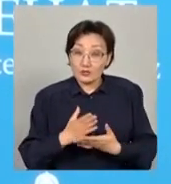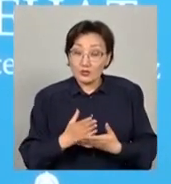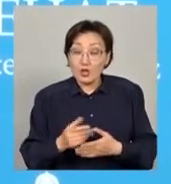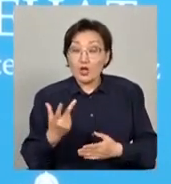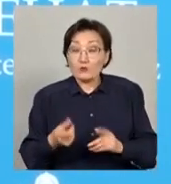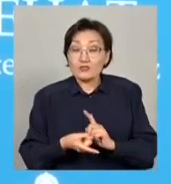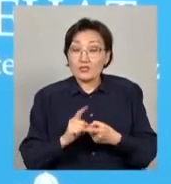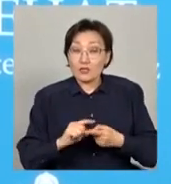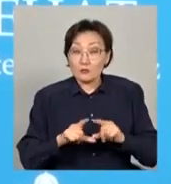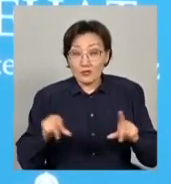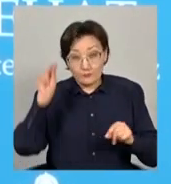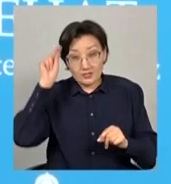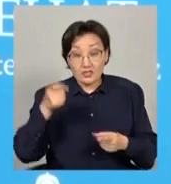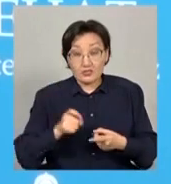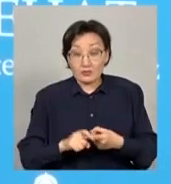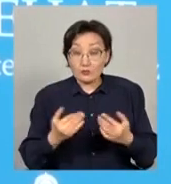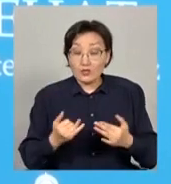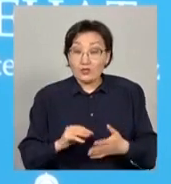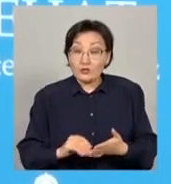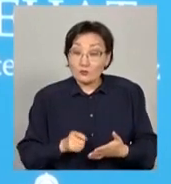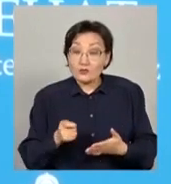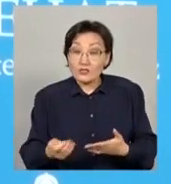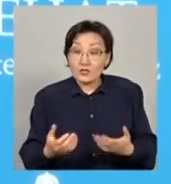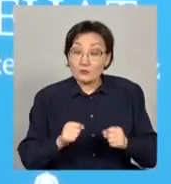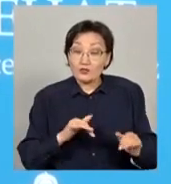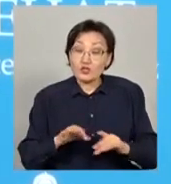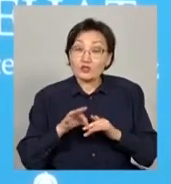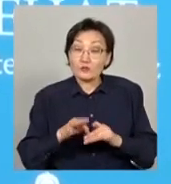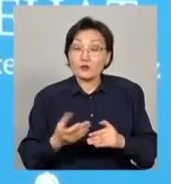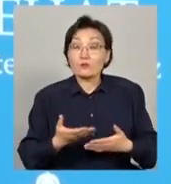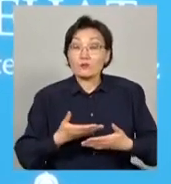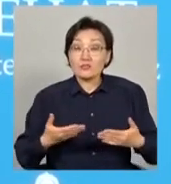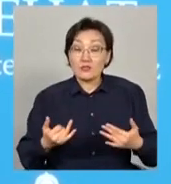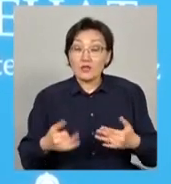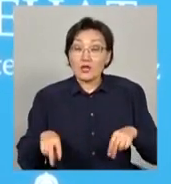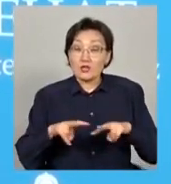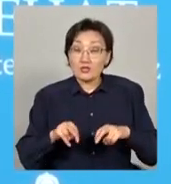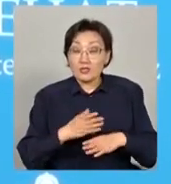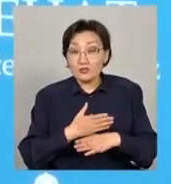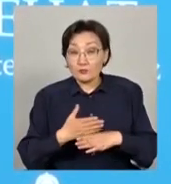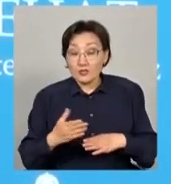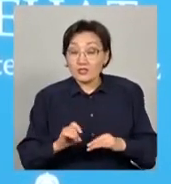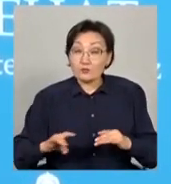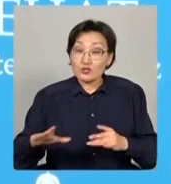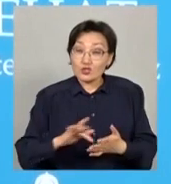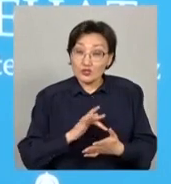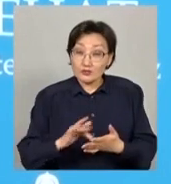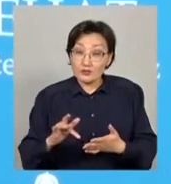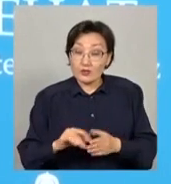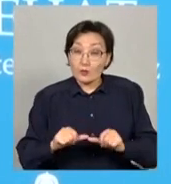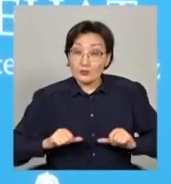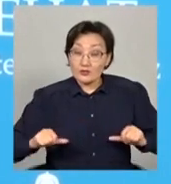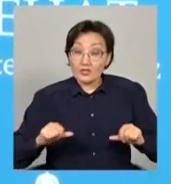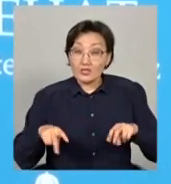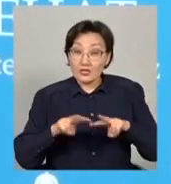үш ауысымды мектептерге қатысты. Қазір өтініш қабылдау процесі жүріп жатыр. Біз оларды қарастырып болған соң республикалық бюджет